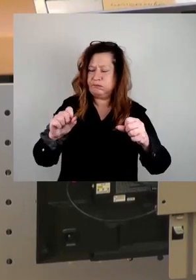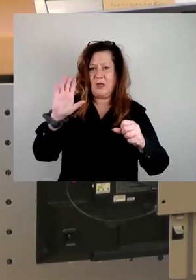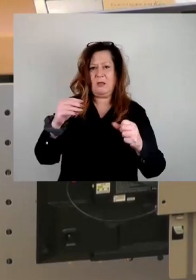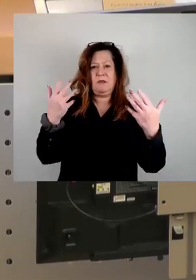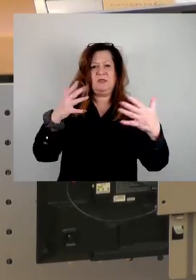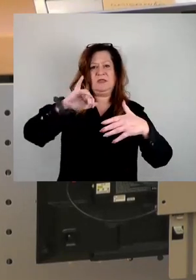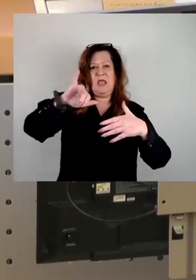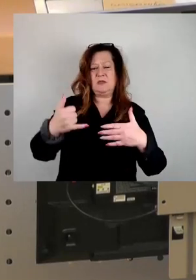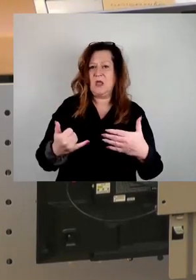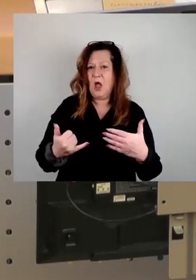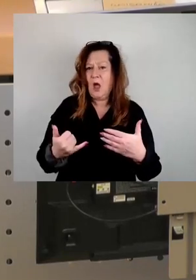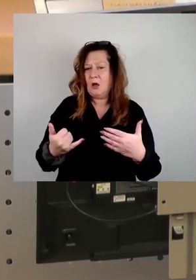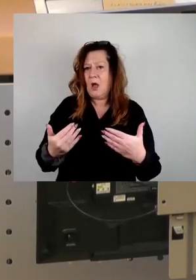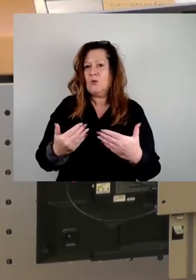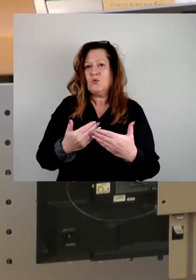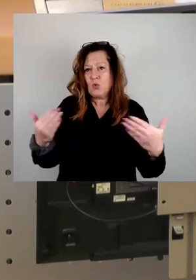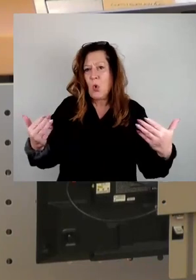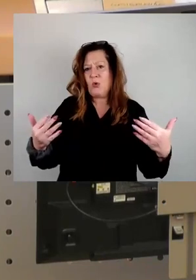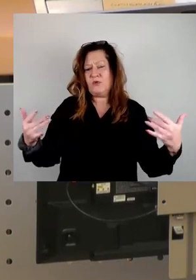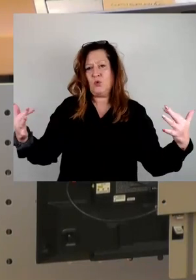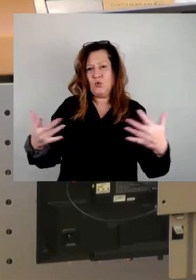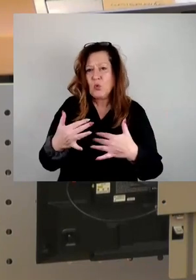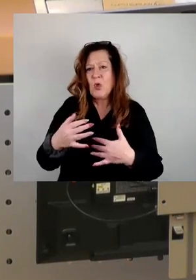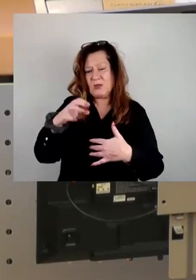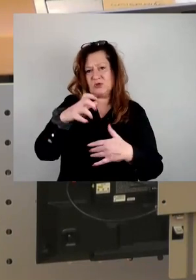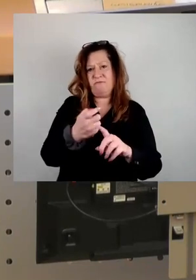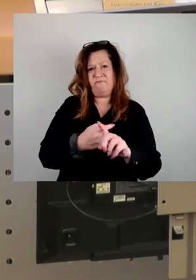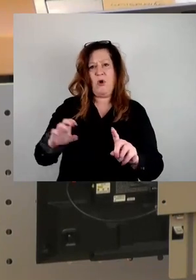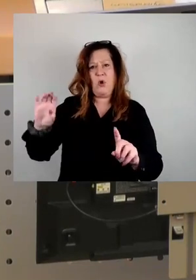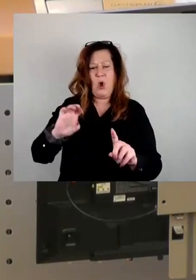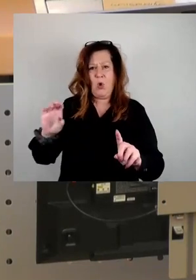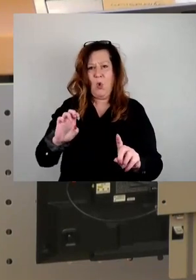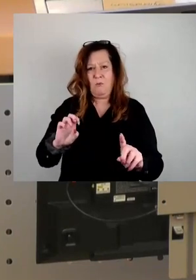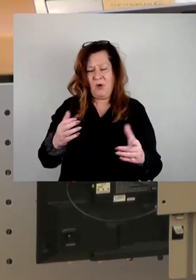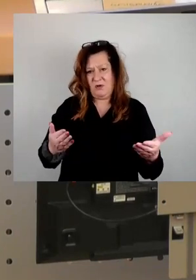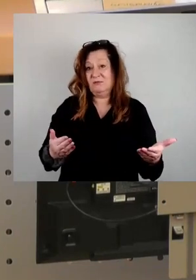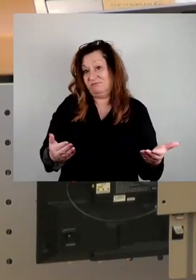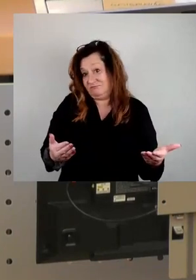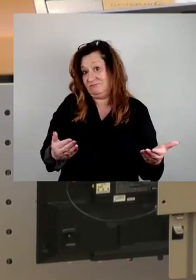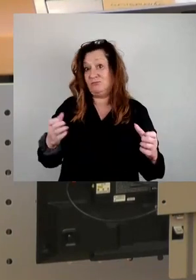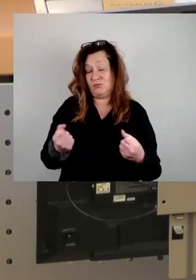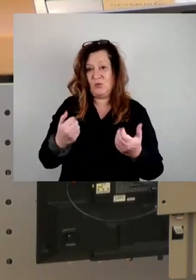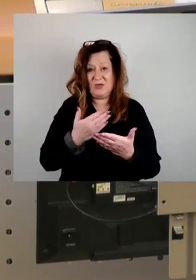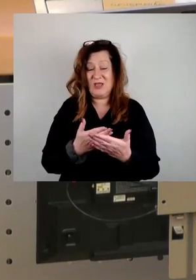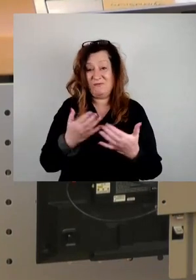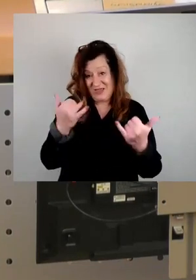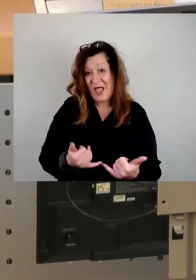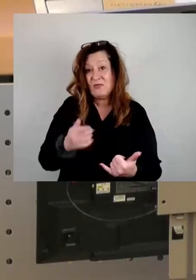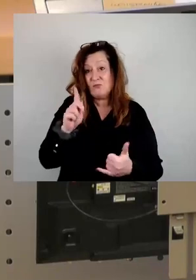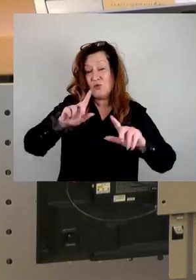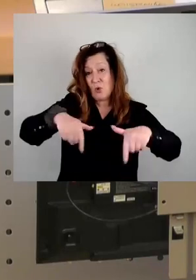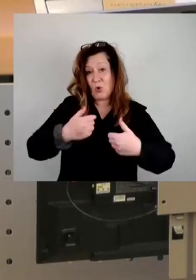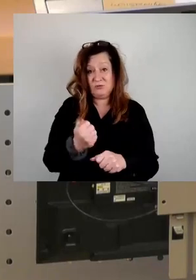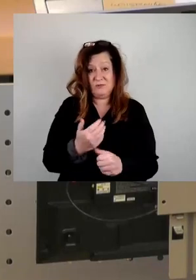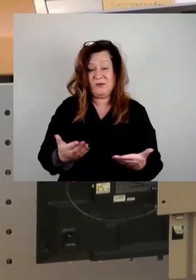Städten Europas gehören. Das sind alles Probleme, die man jetzt mitbedenken und die man spätestens jetzt angehen muss. Und ein weiterer Punkt, der uns große